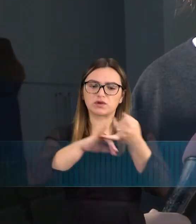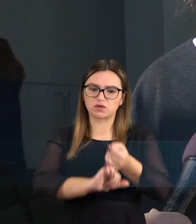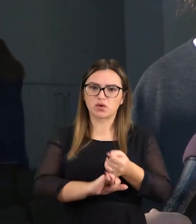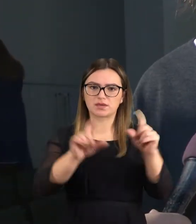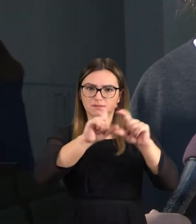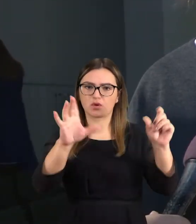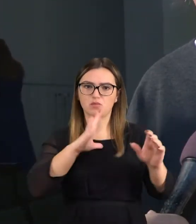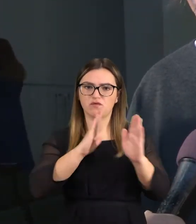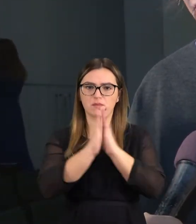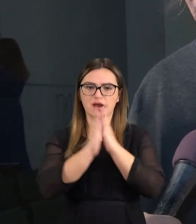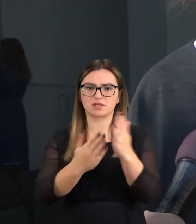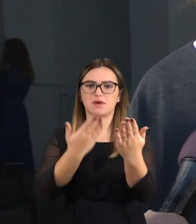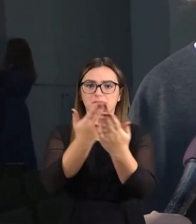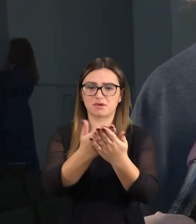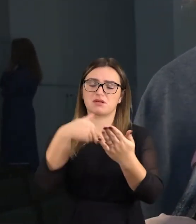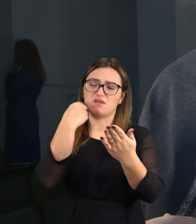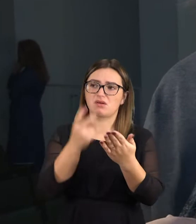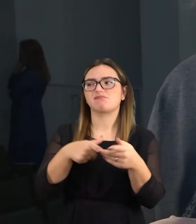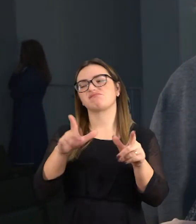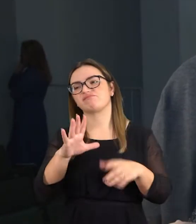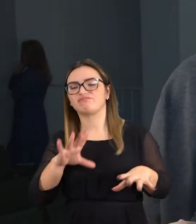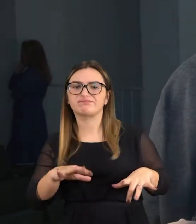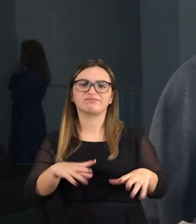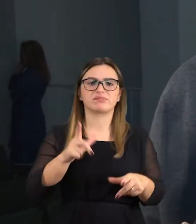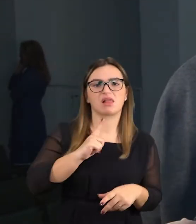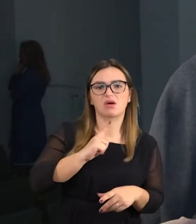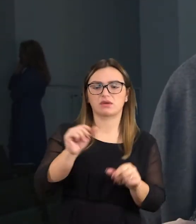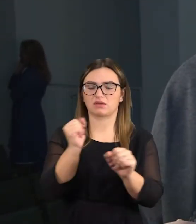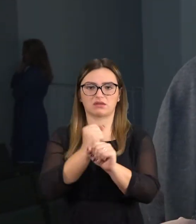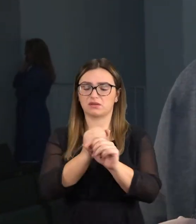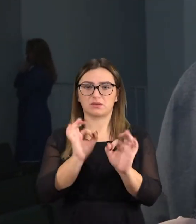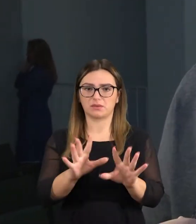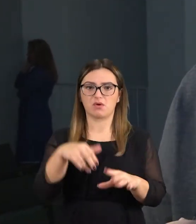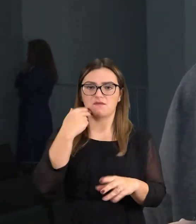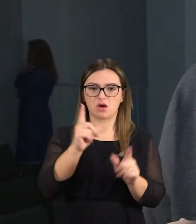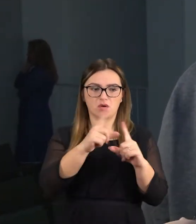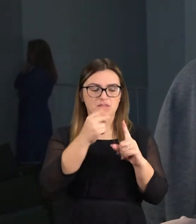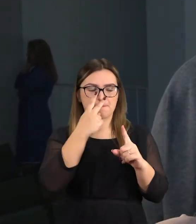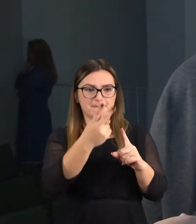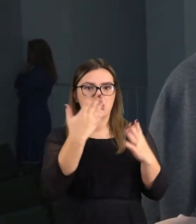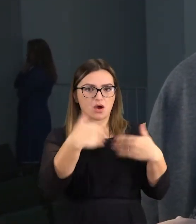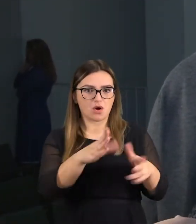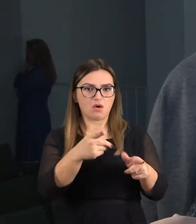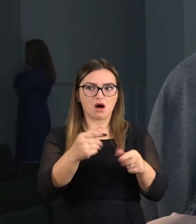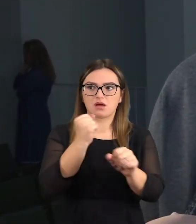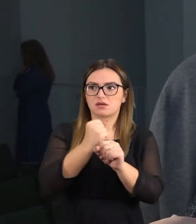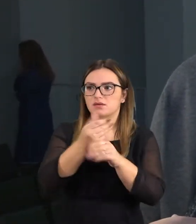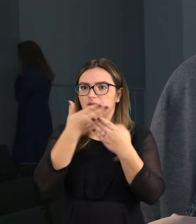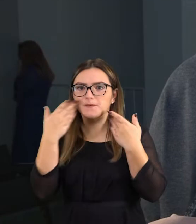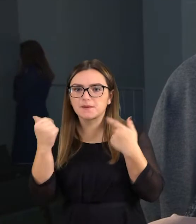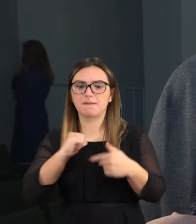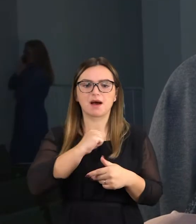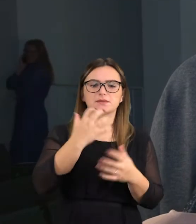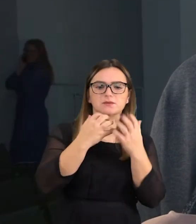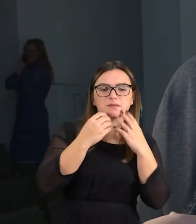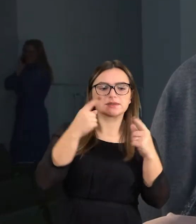pateikęs, bet tačiau jie nieko daugiau nedarė. Kai atėjo spalio mėnuo, tada pasiaiškėjo, kad niekas nieko nedaro ir kai aš pradėjau domėtis,